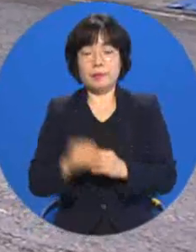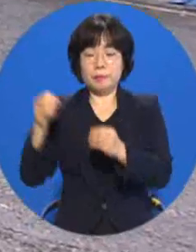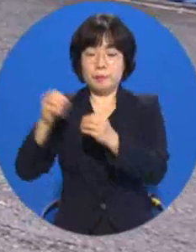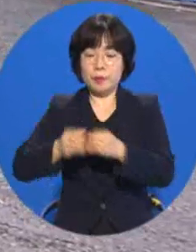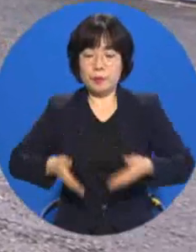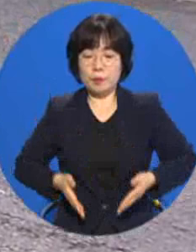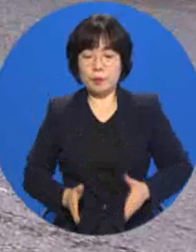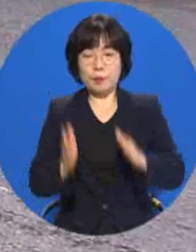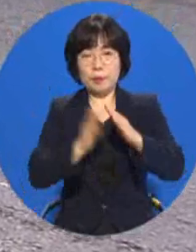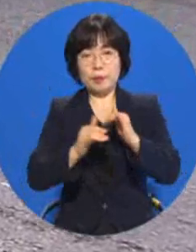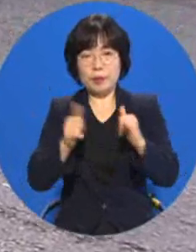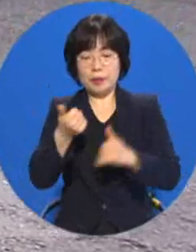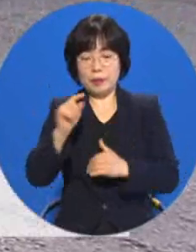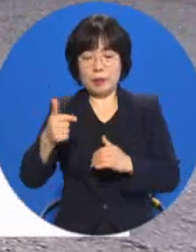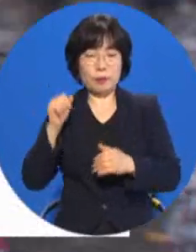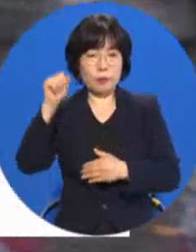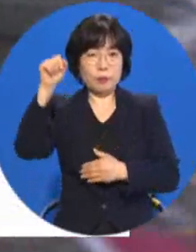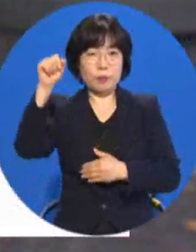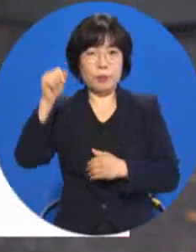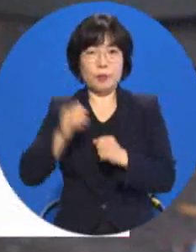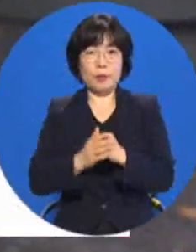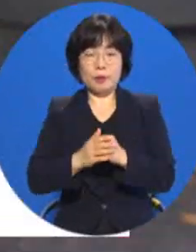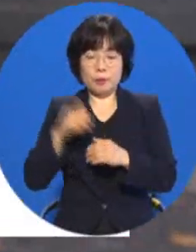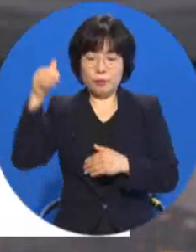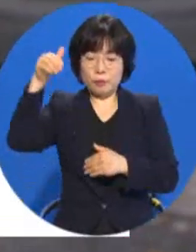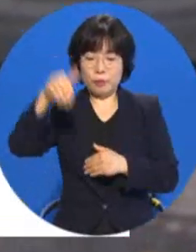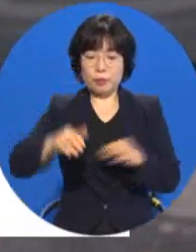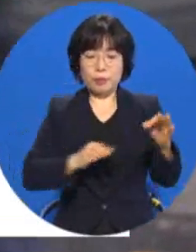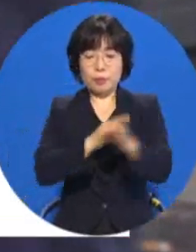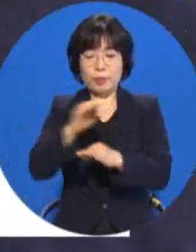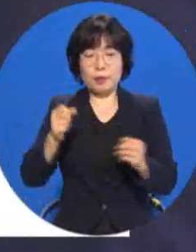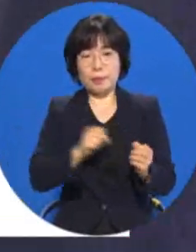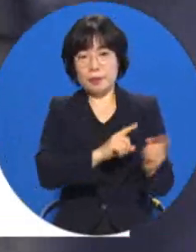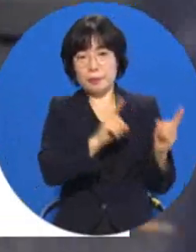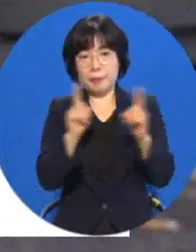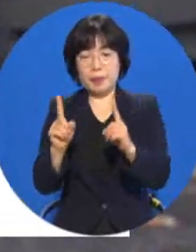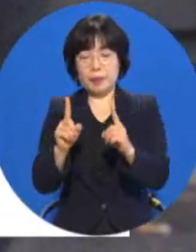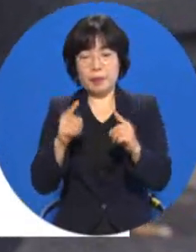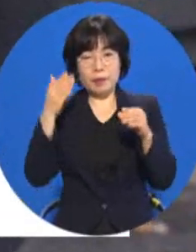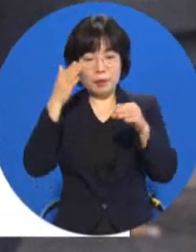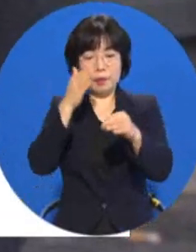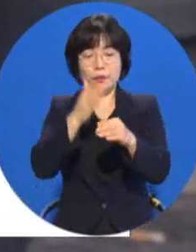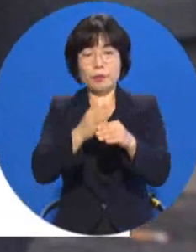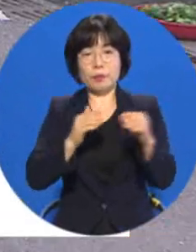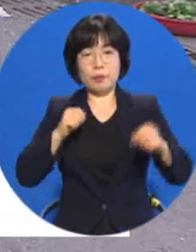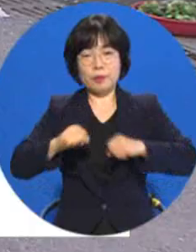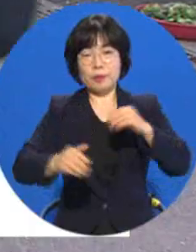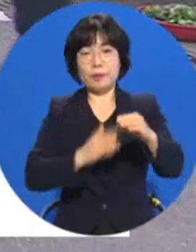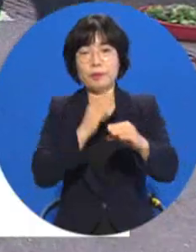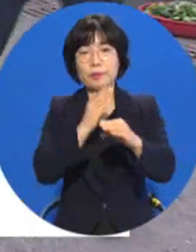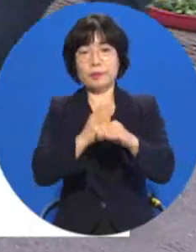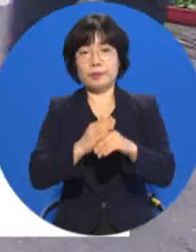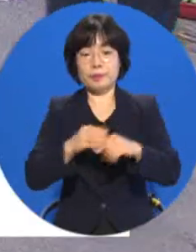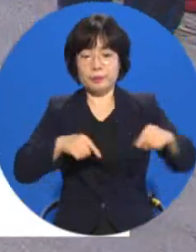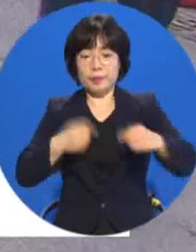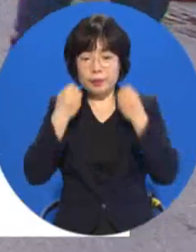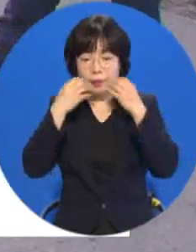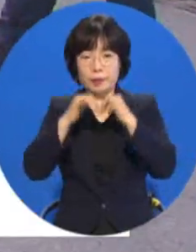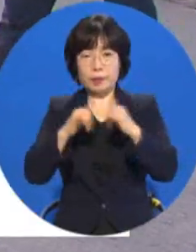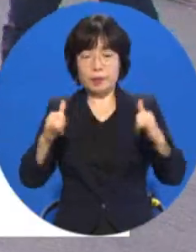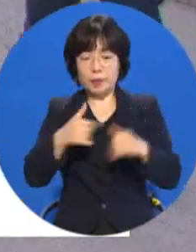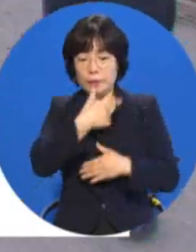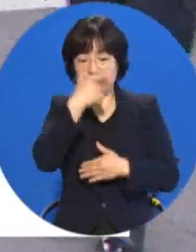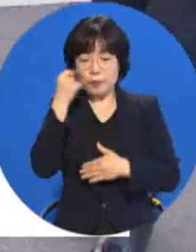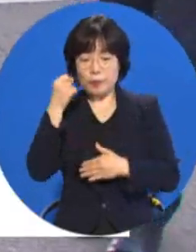관료 출신의 한명진 예비후보자 역시 낙후된 지역 경제를 되살리는 데 초점을 맞추고 있습니다. 정치 신인으로